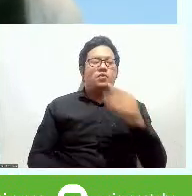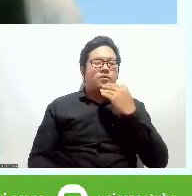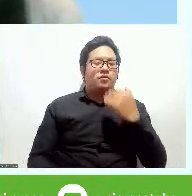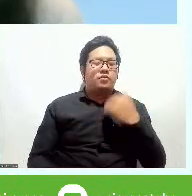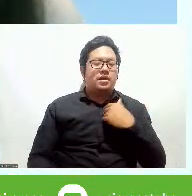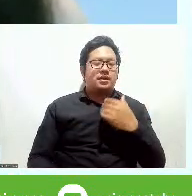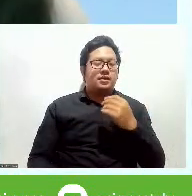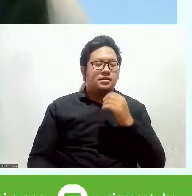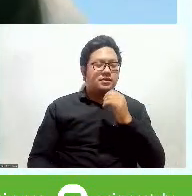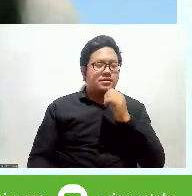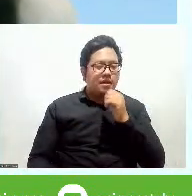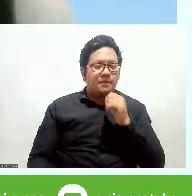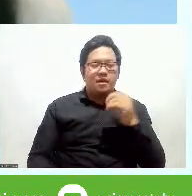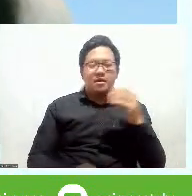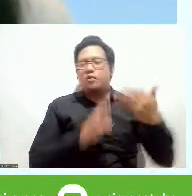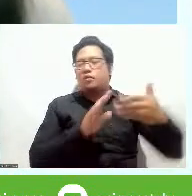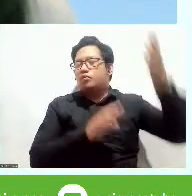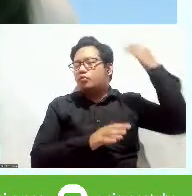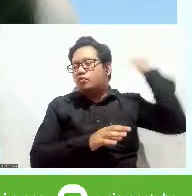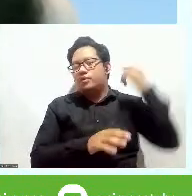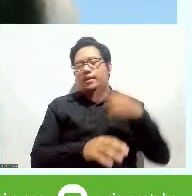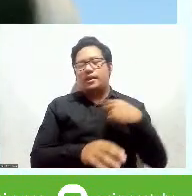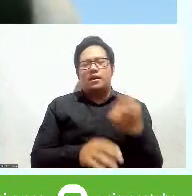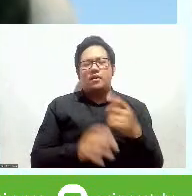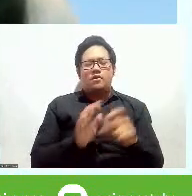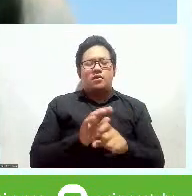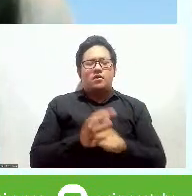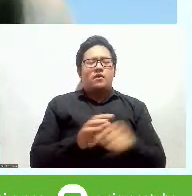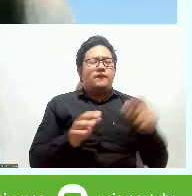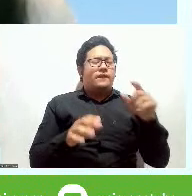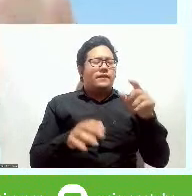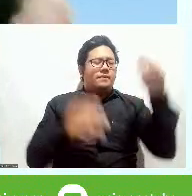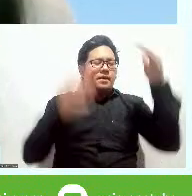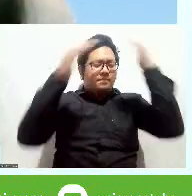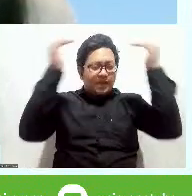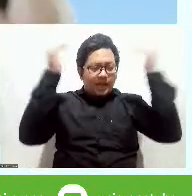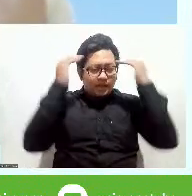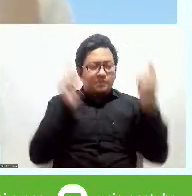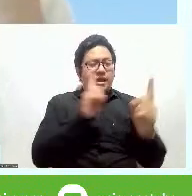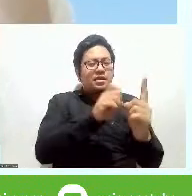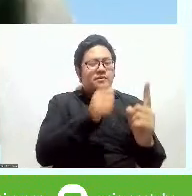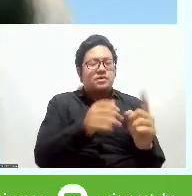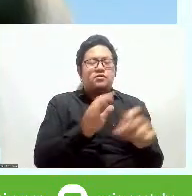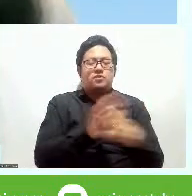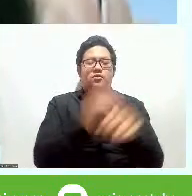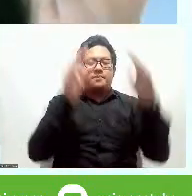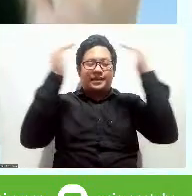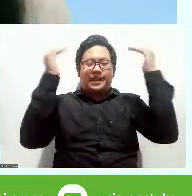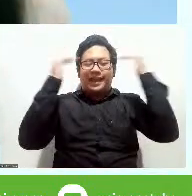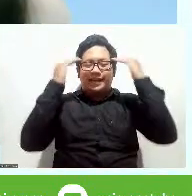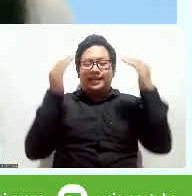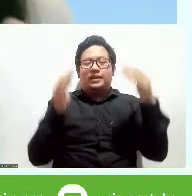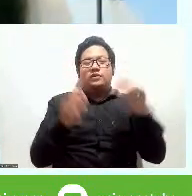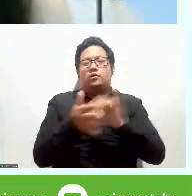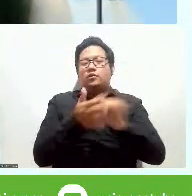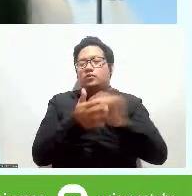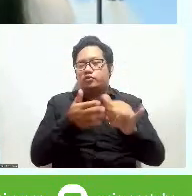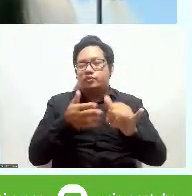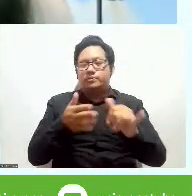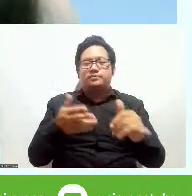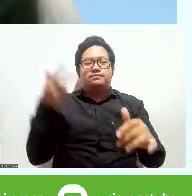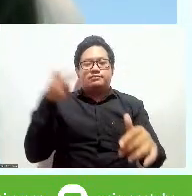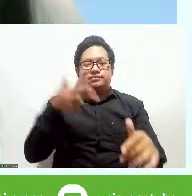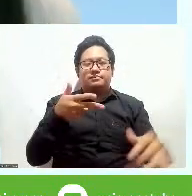jadi Enggak tahu juga mau nanya petani-petani Banyak lo petani yang sekarang ada di youtube di Twitter Instagram mereka